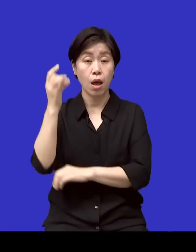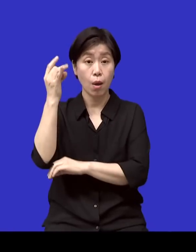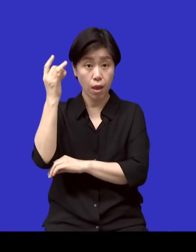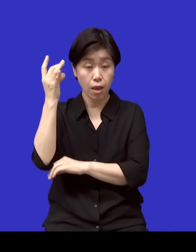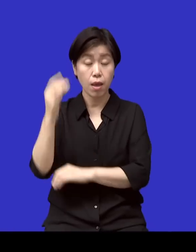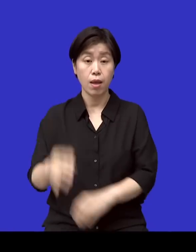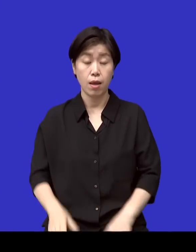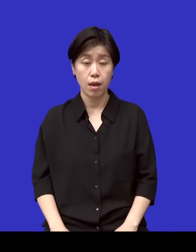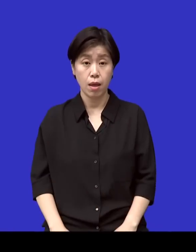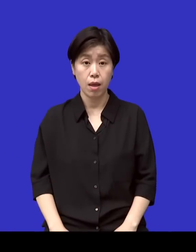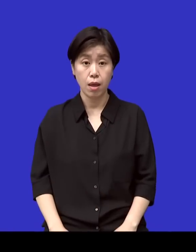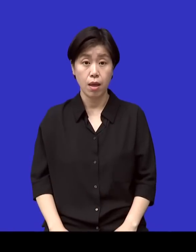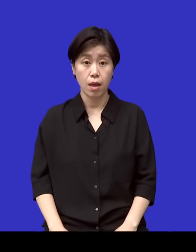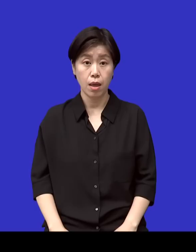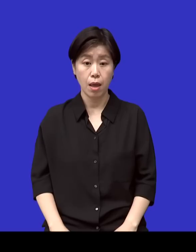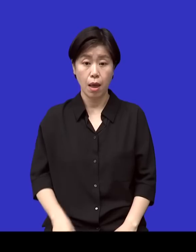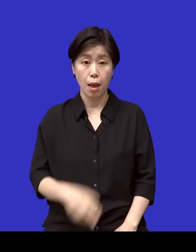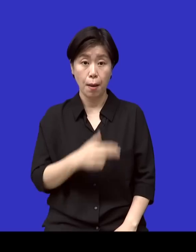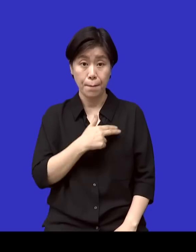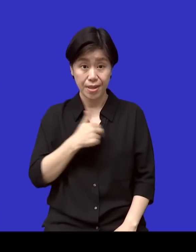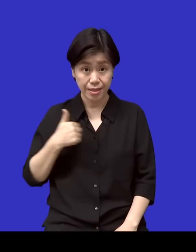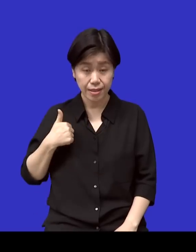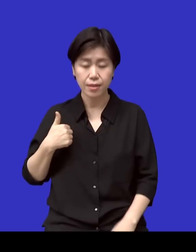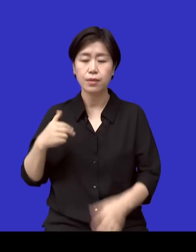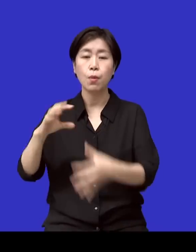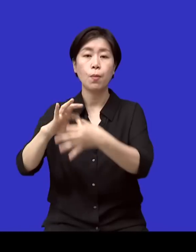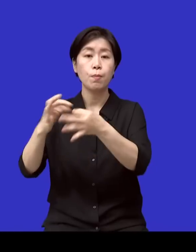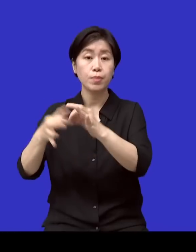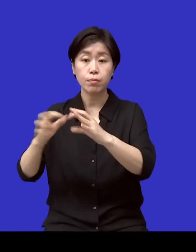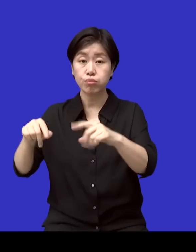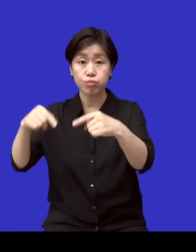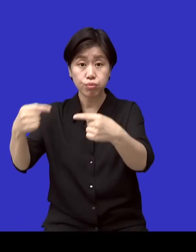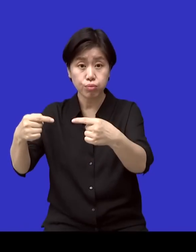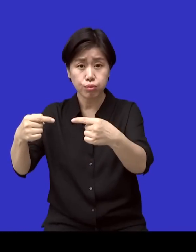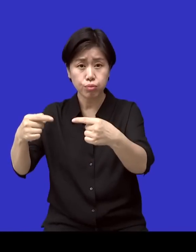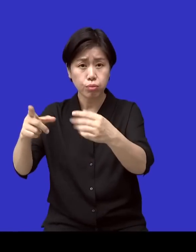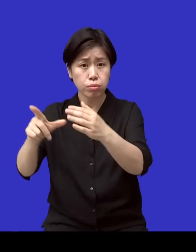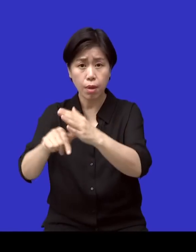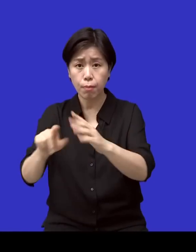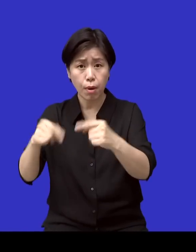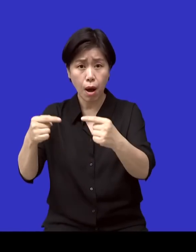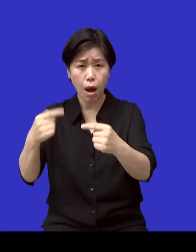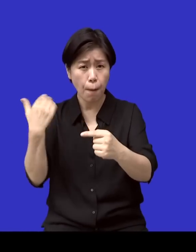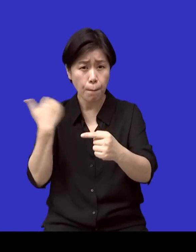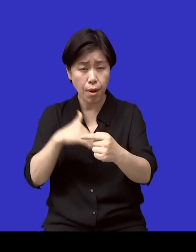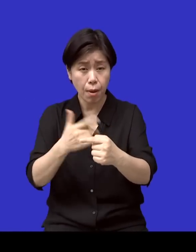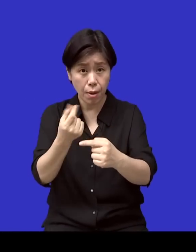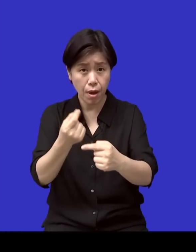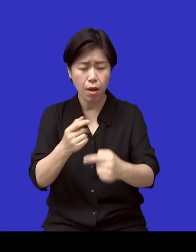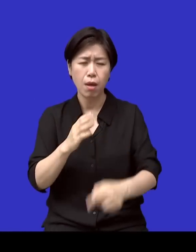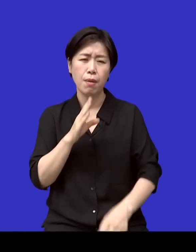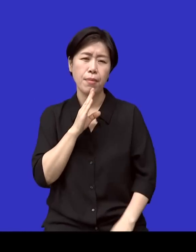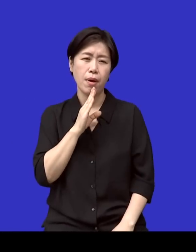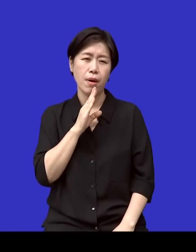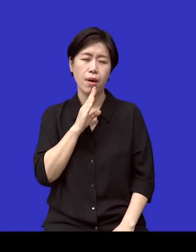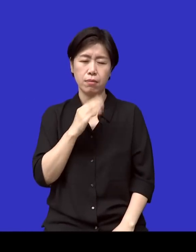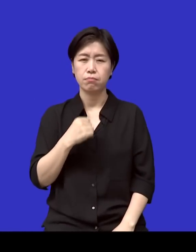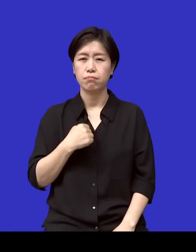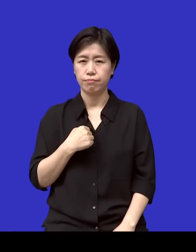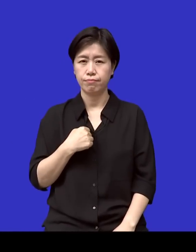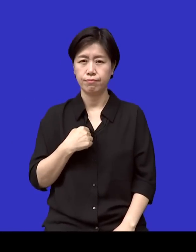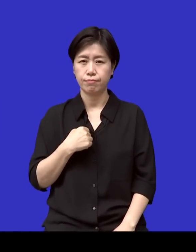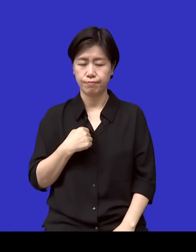대표팀에서 떨어졌었다면서요? 네. 올림픽 선발전에서 예. 2등을 원래 이제 남자 1명, 여자 1명